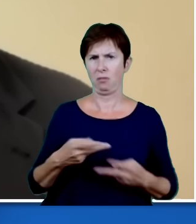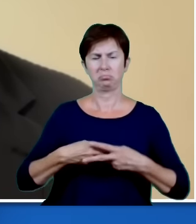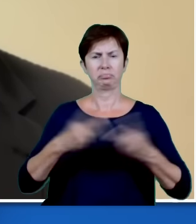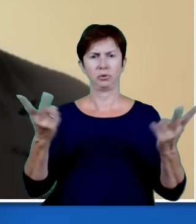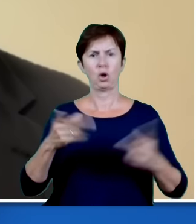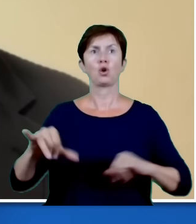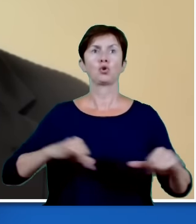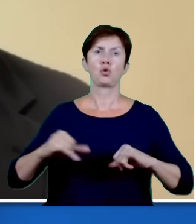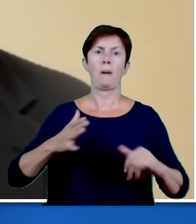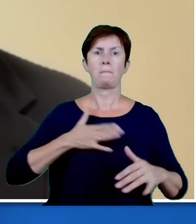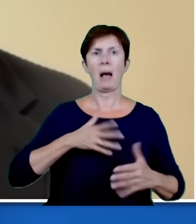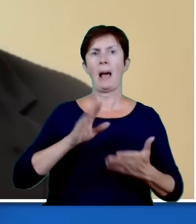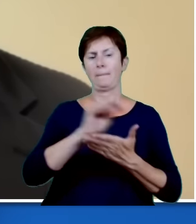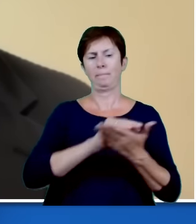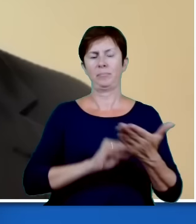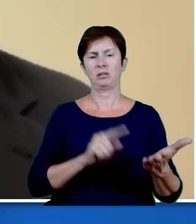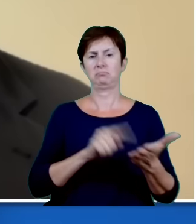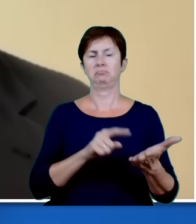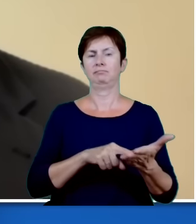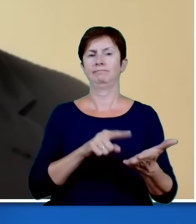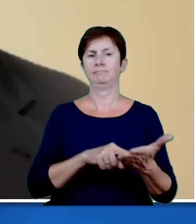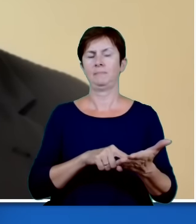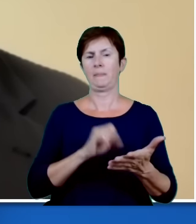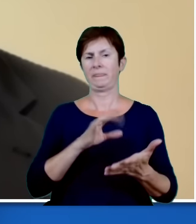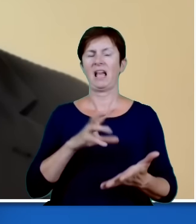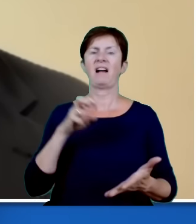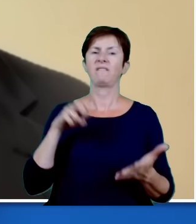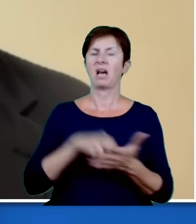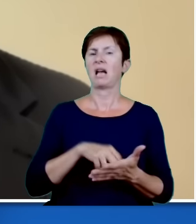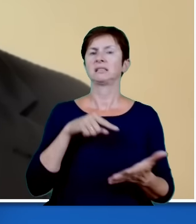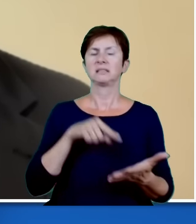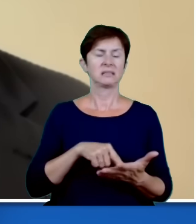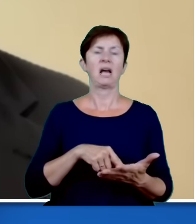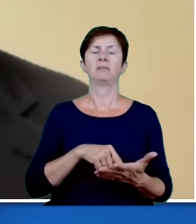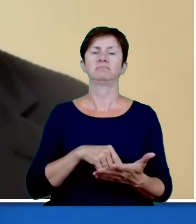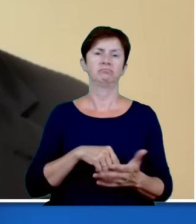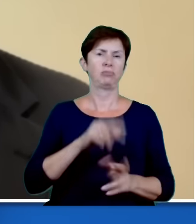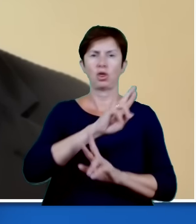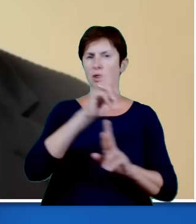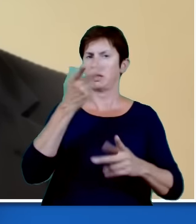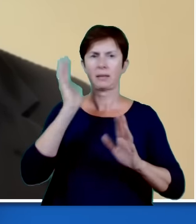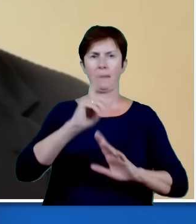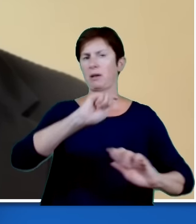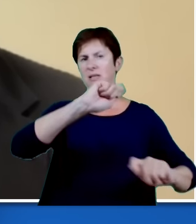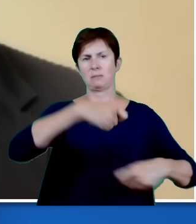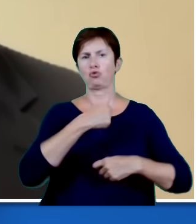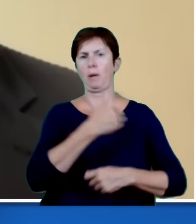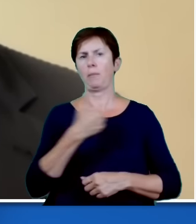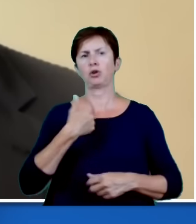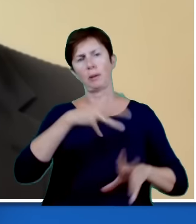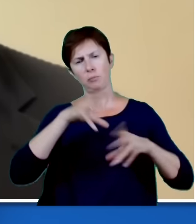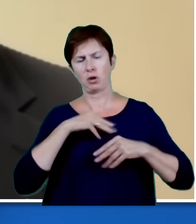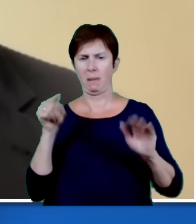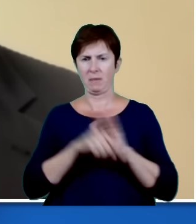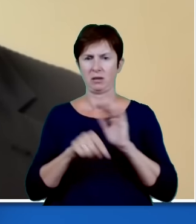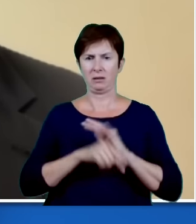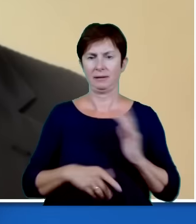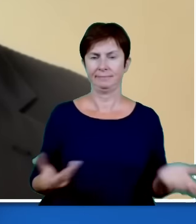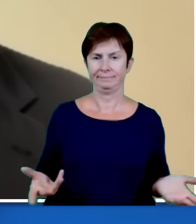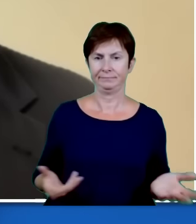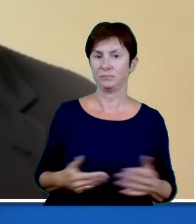uzyskał na piśmie taką gwarancję że nikt nie będzie Polski zmuszał to jest oczywista